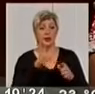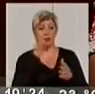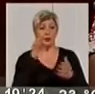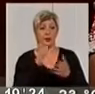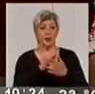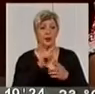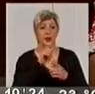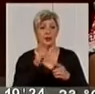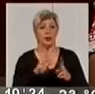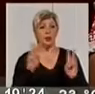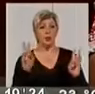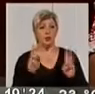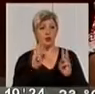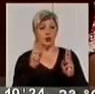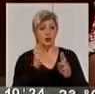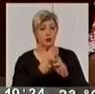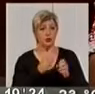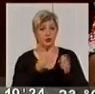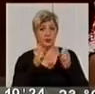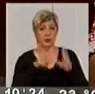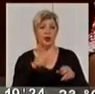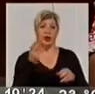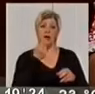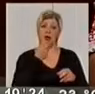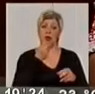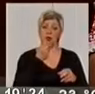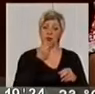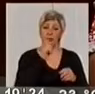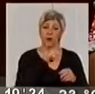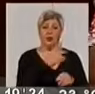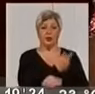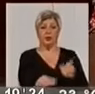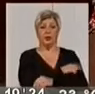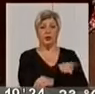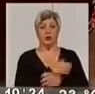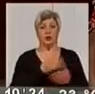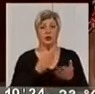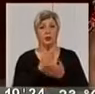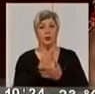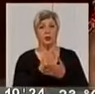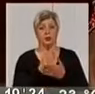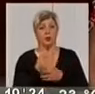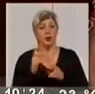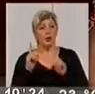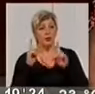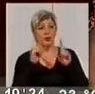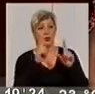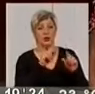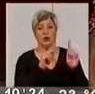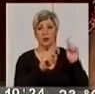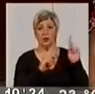це харчування, це медичні послуги. Виїжджає туди 5,